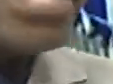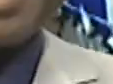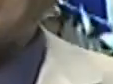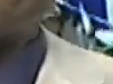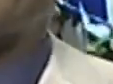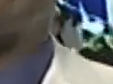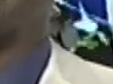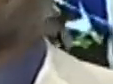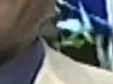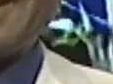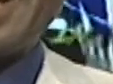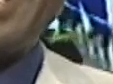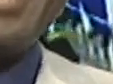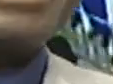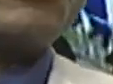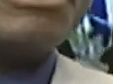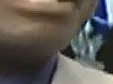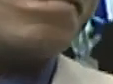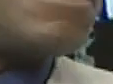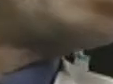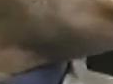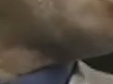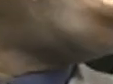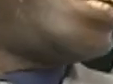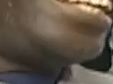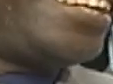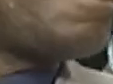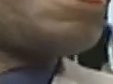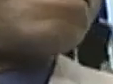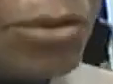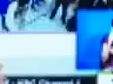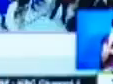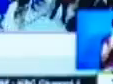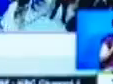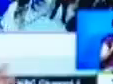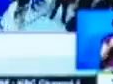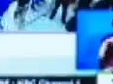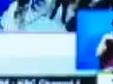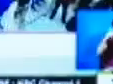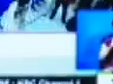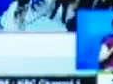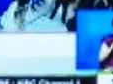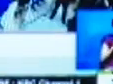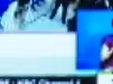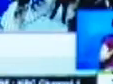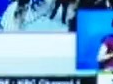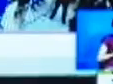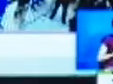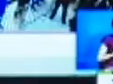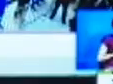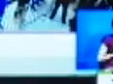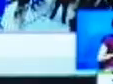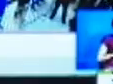buyinza kuba yagala gana babanga bakitegedde dati kati already be opposition bonga ababazibe by'obufuite